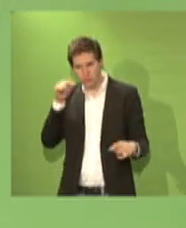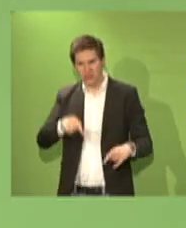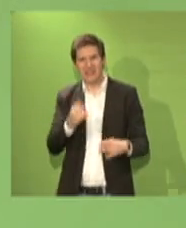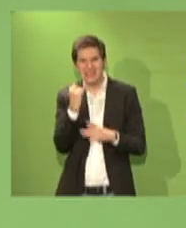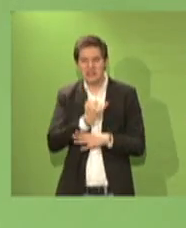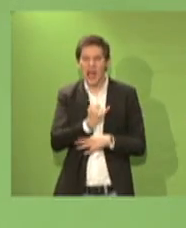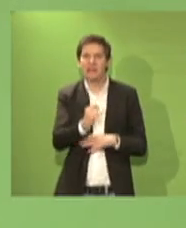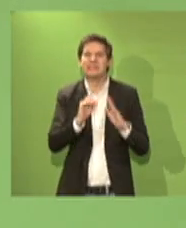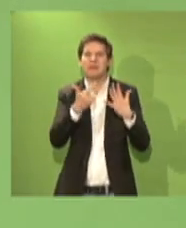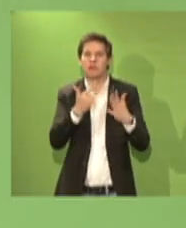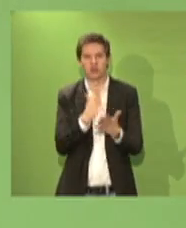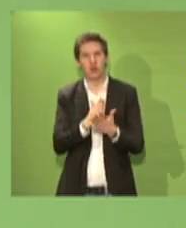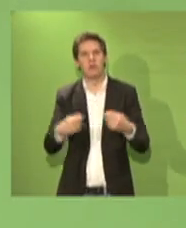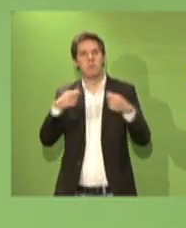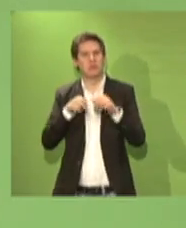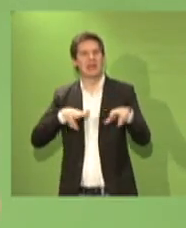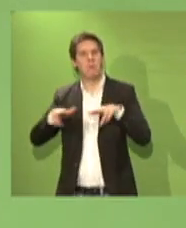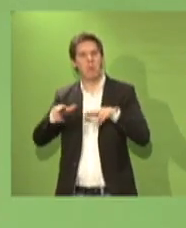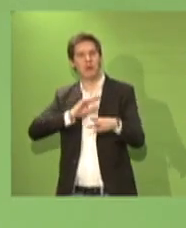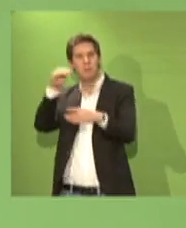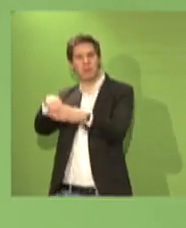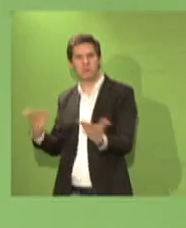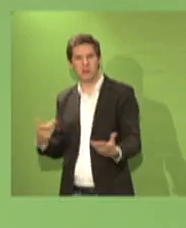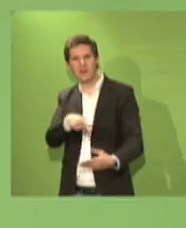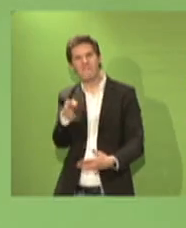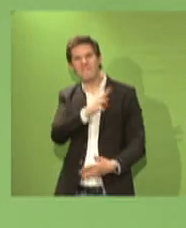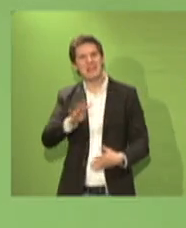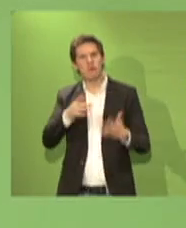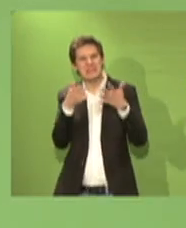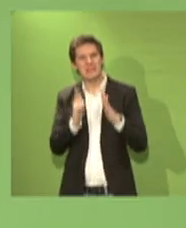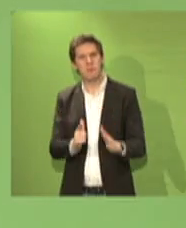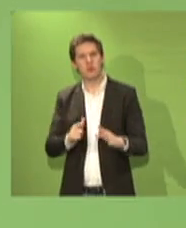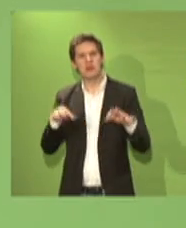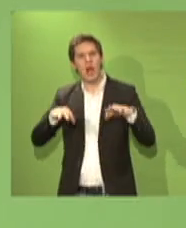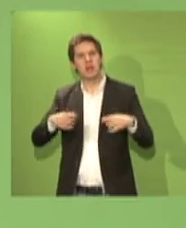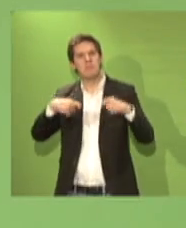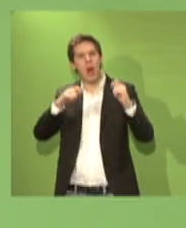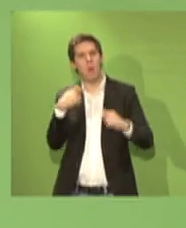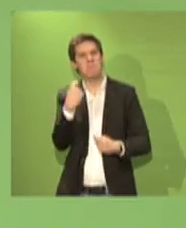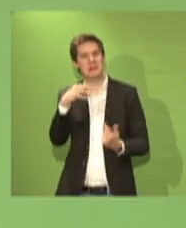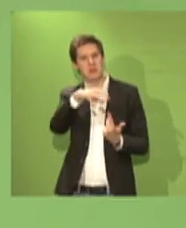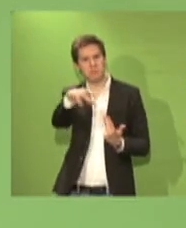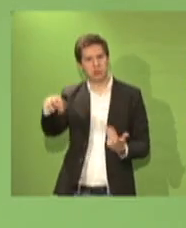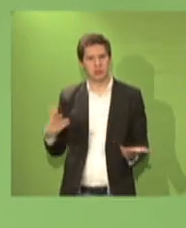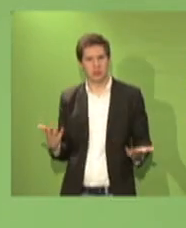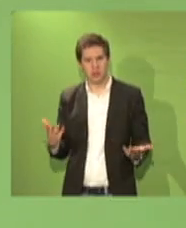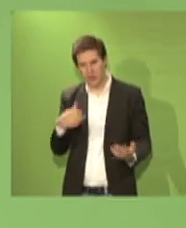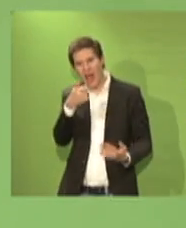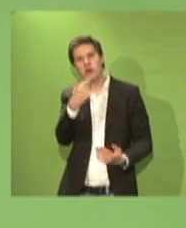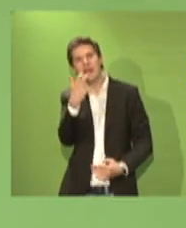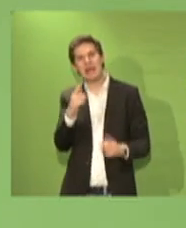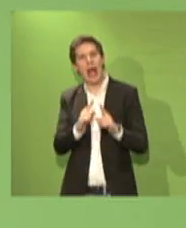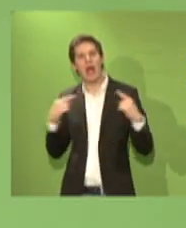der Bundesrepublik angesiedelt. Hier wirtschaften 4.700 Gartenbaubetriebe auf einer Anbaufläche von 31 Hektar.